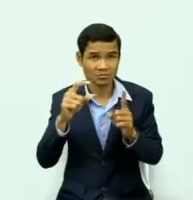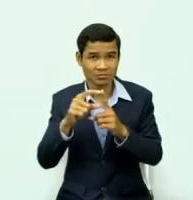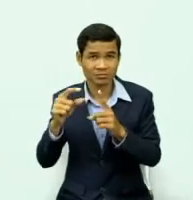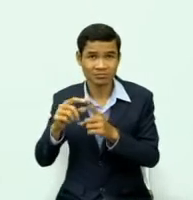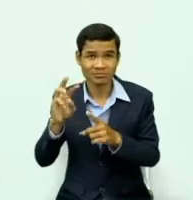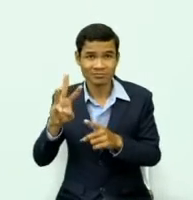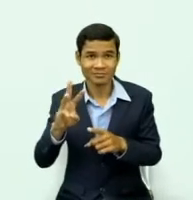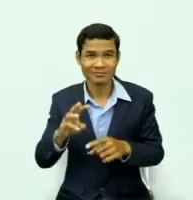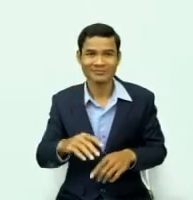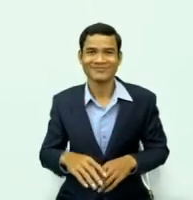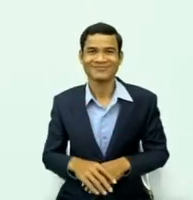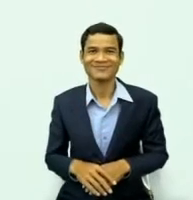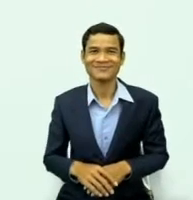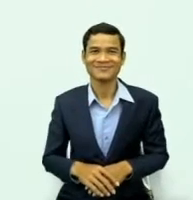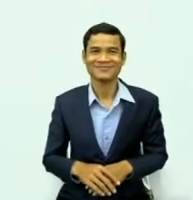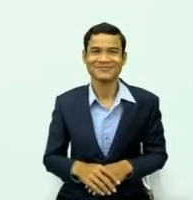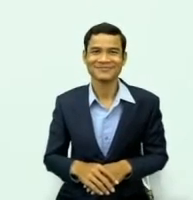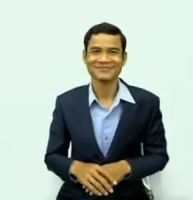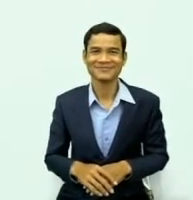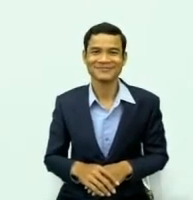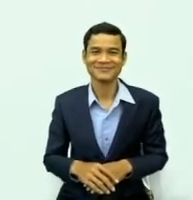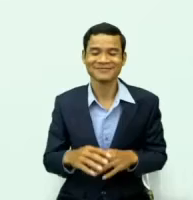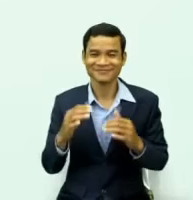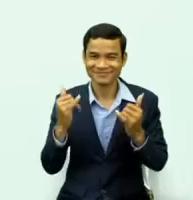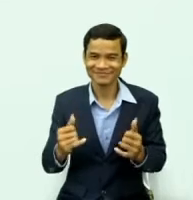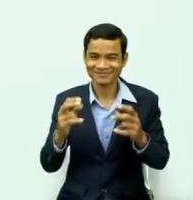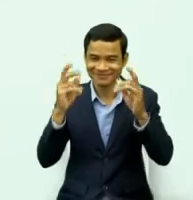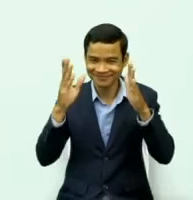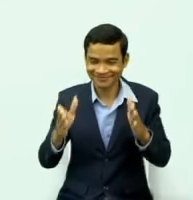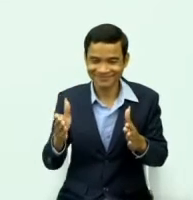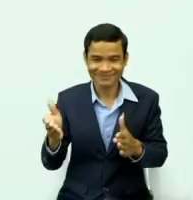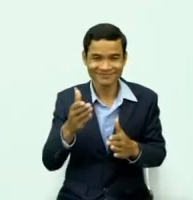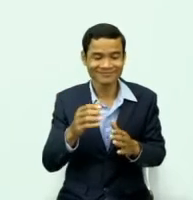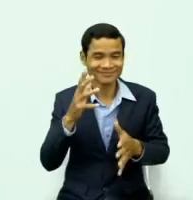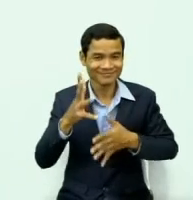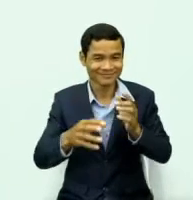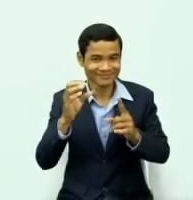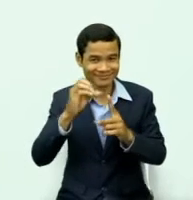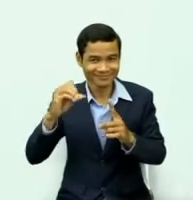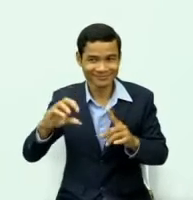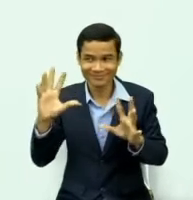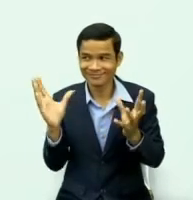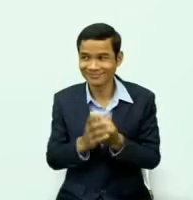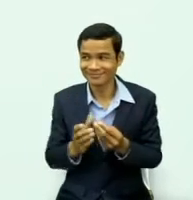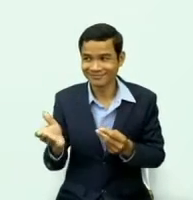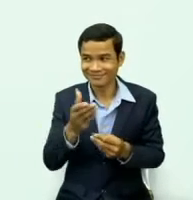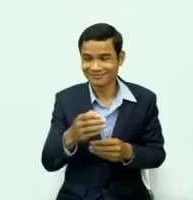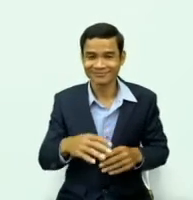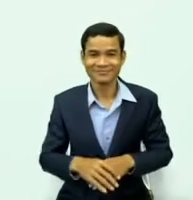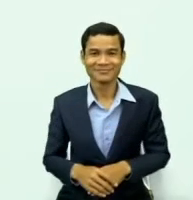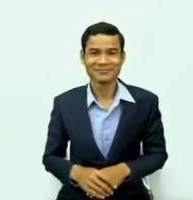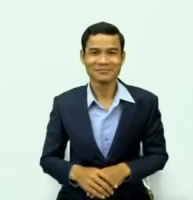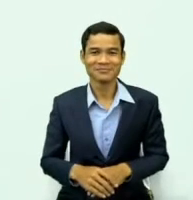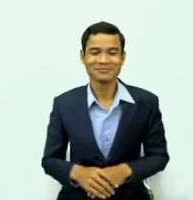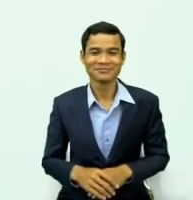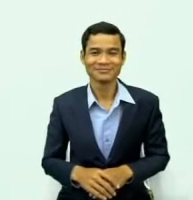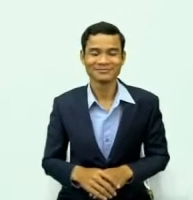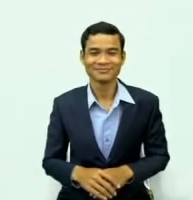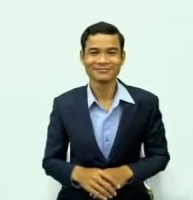bị là con ta ai lên nè nè cứ đừng ăn bị nè ơ ăn là bạn nè con sẽ đặt tình ở khnề nè con nè cha